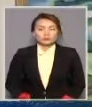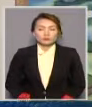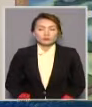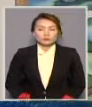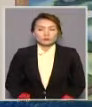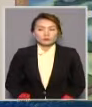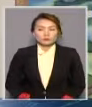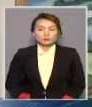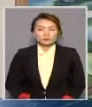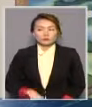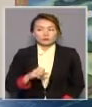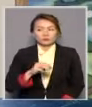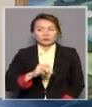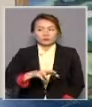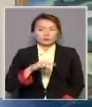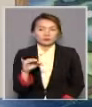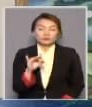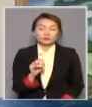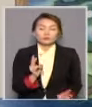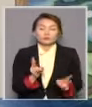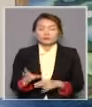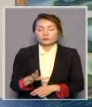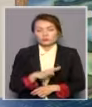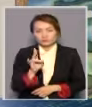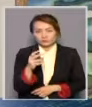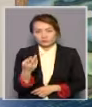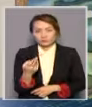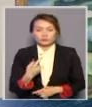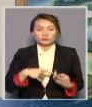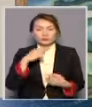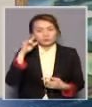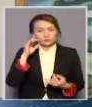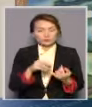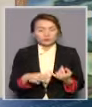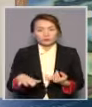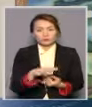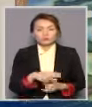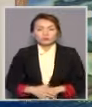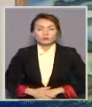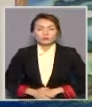бұл тоталитаризмнен зардап шеккен ұлттарға біздің қазақ жеріміз пана болды.